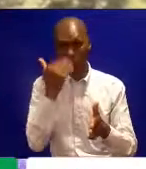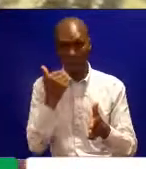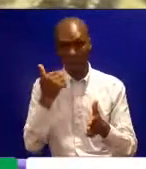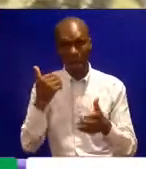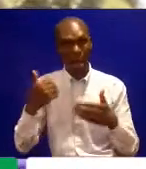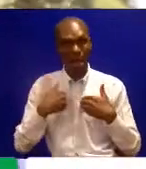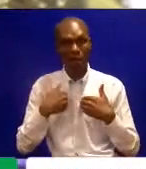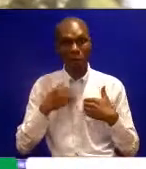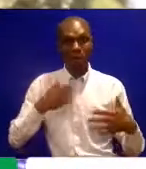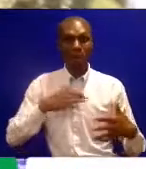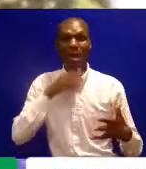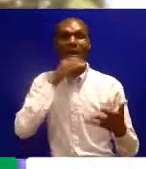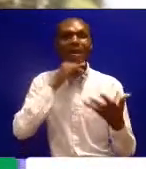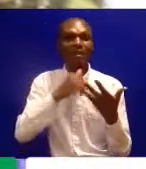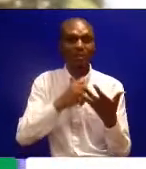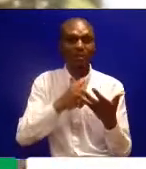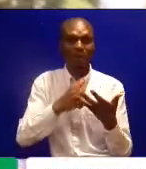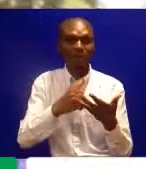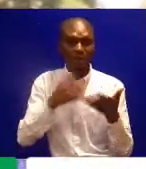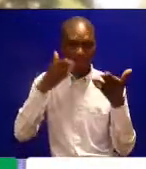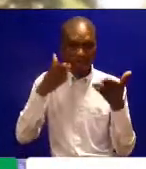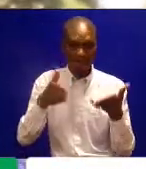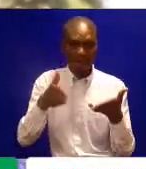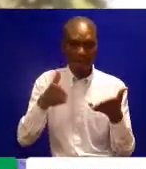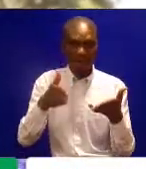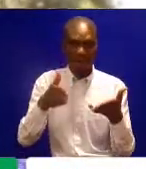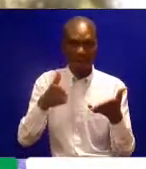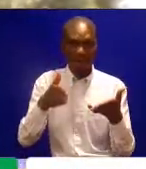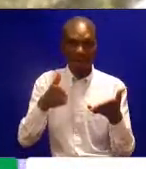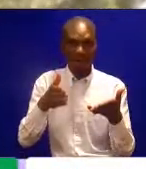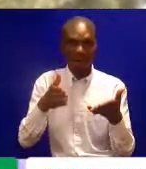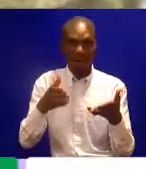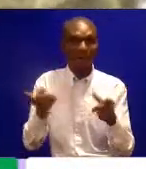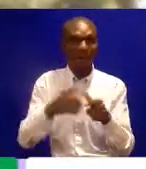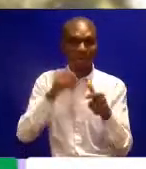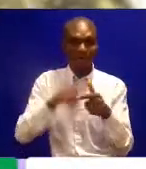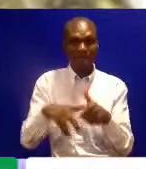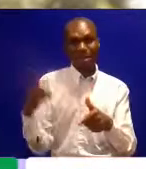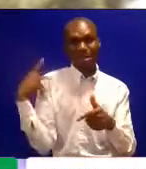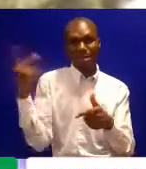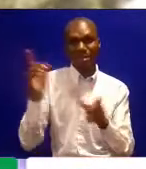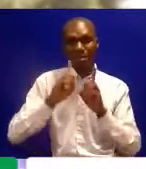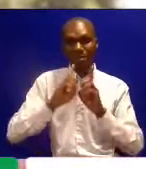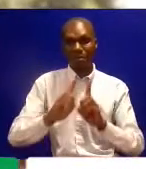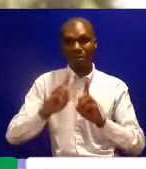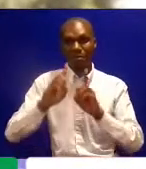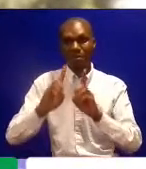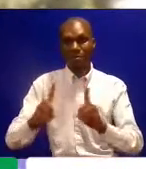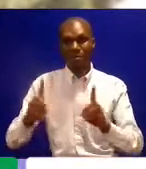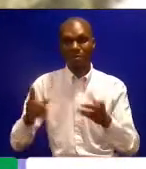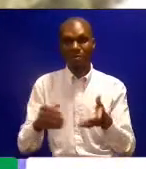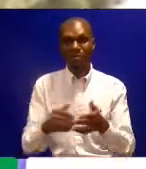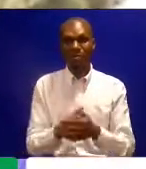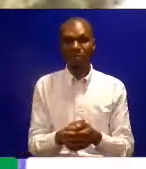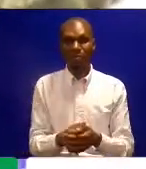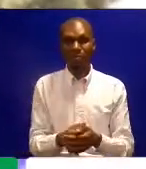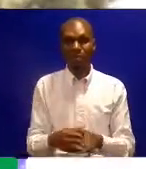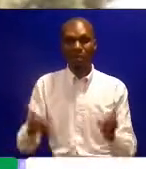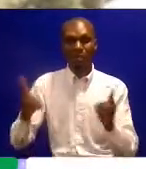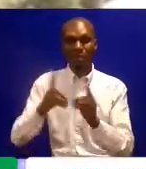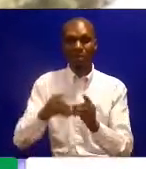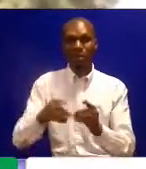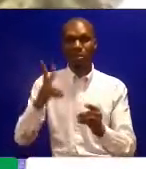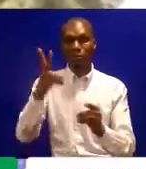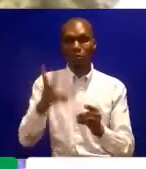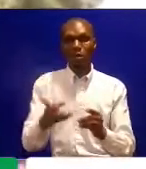nyori rumu gakone na retire monita yane na nyerete taigoro Tutarike merongebere